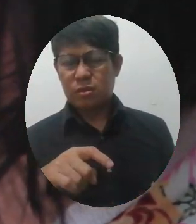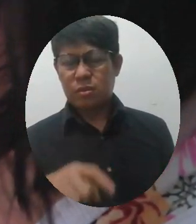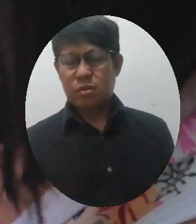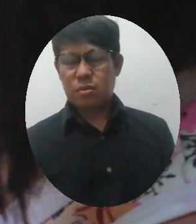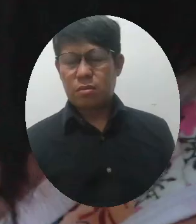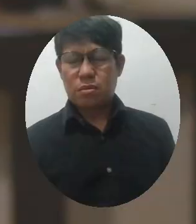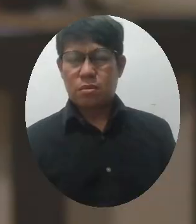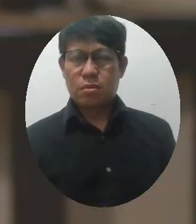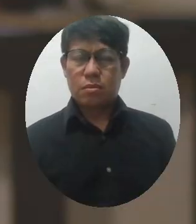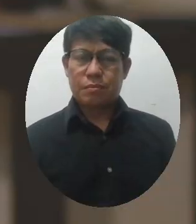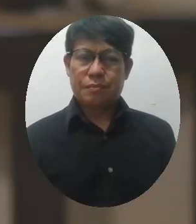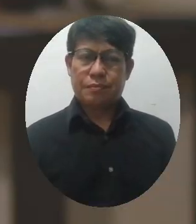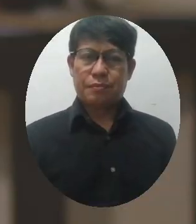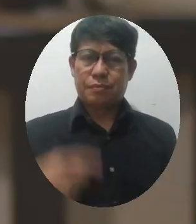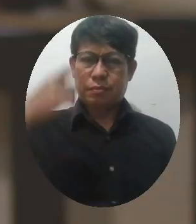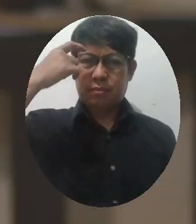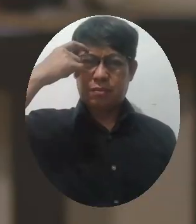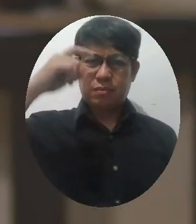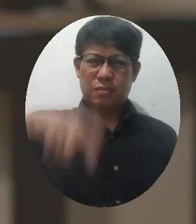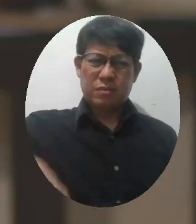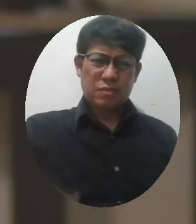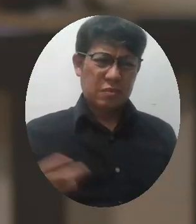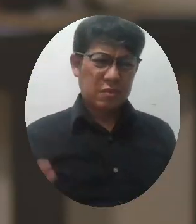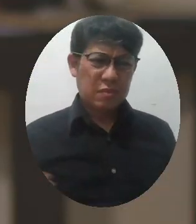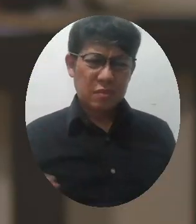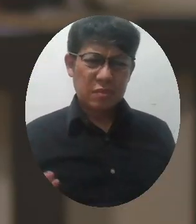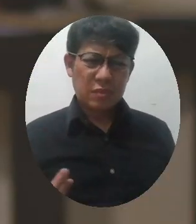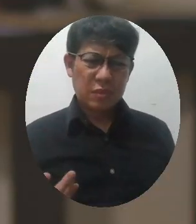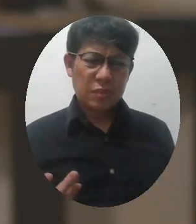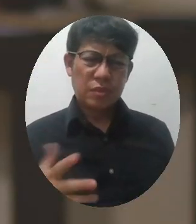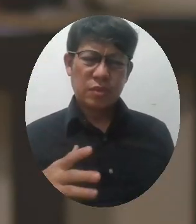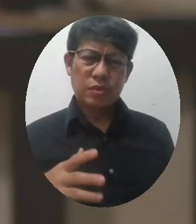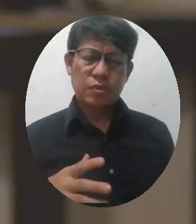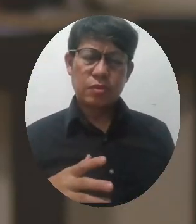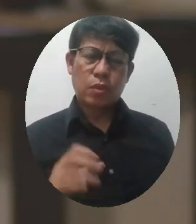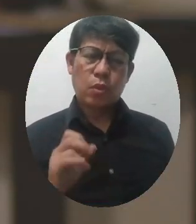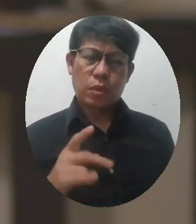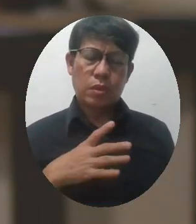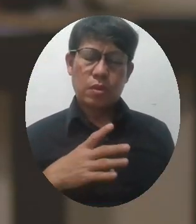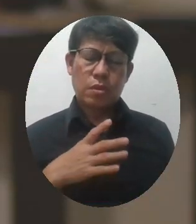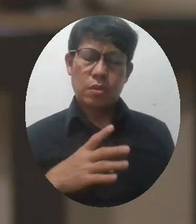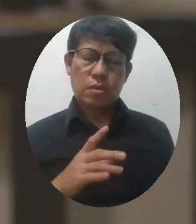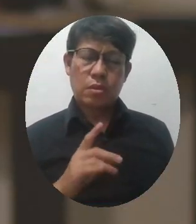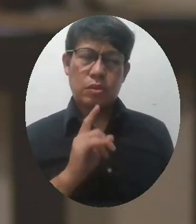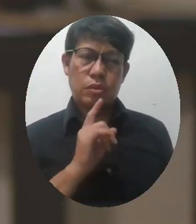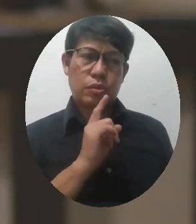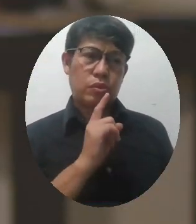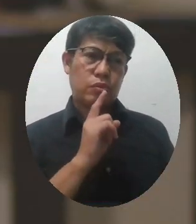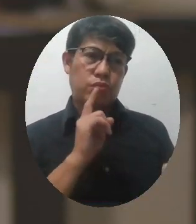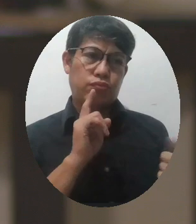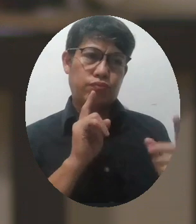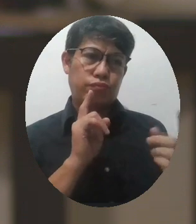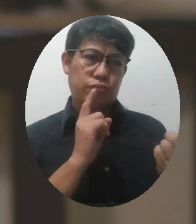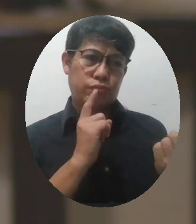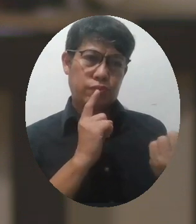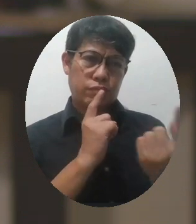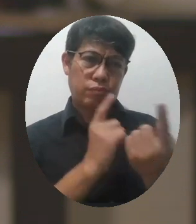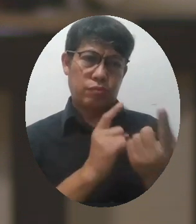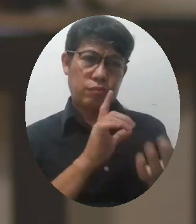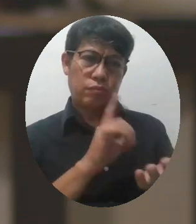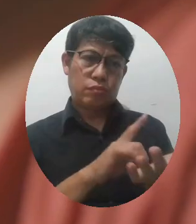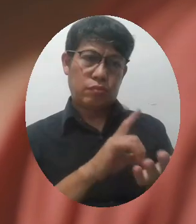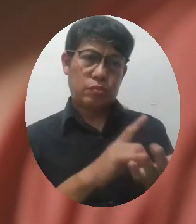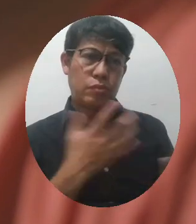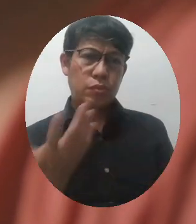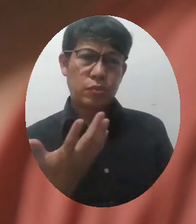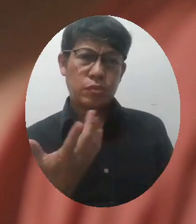ginawa ko po, dahil hindi ko din po talaga matanggap yung nangyari sa anak ko, pinausap ko po ng kinausap yung mga doktor niya na ano ko po ba